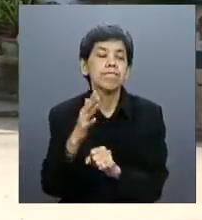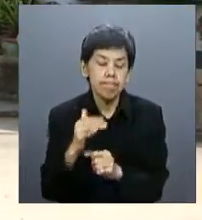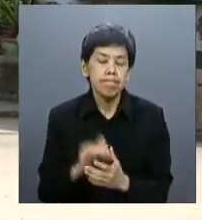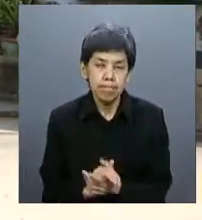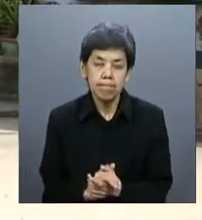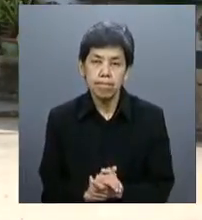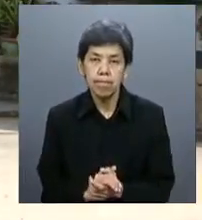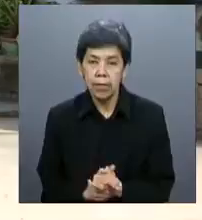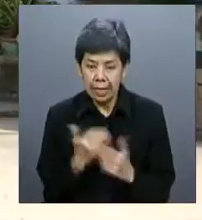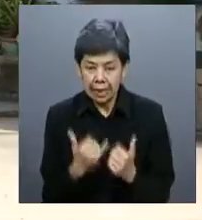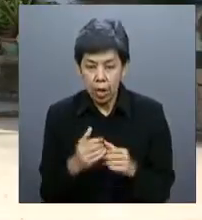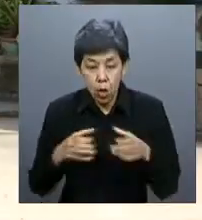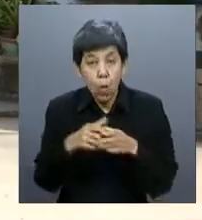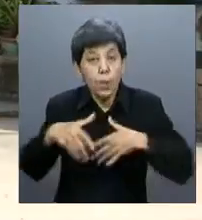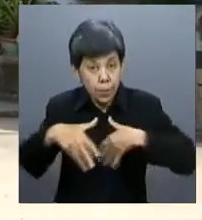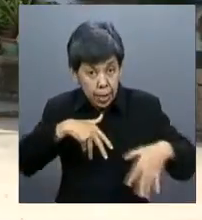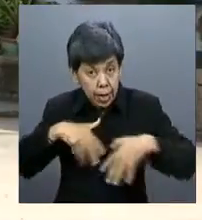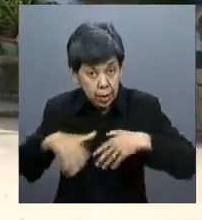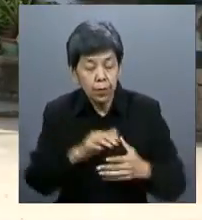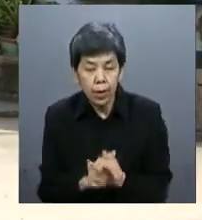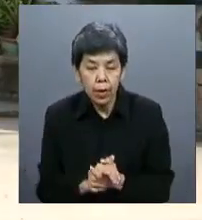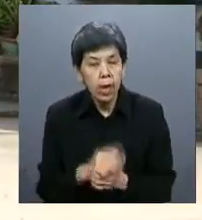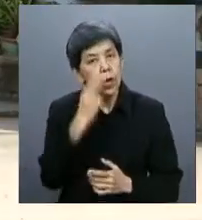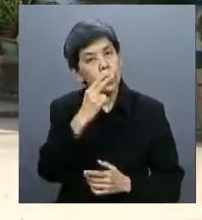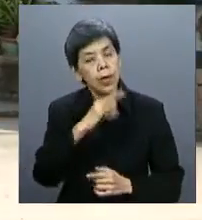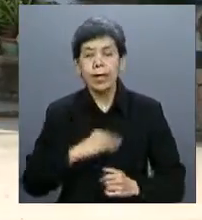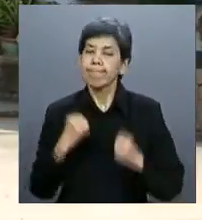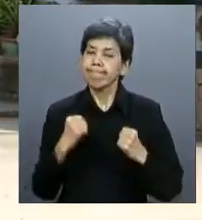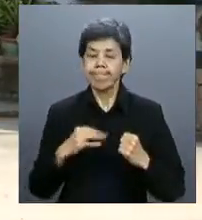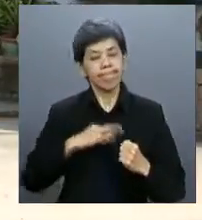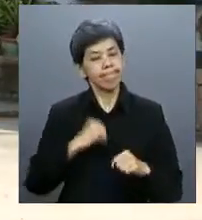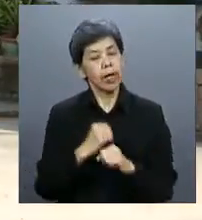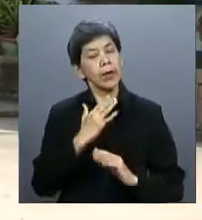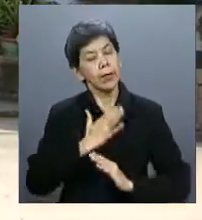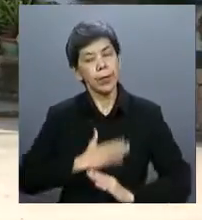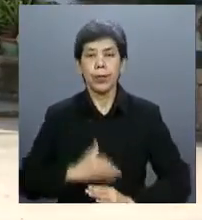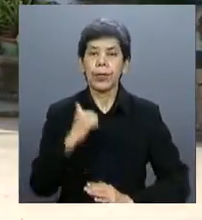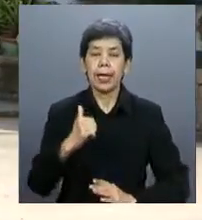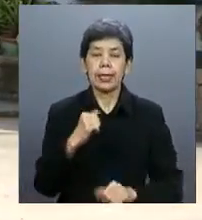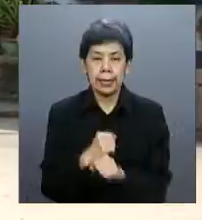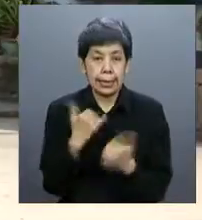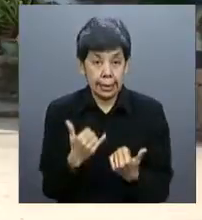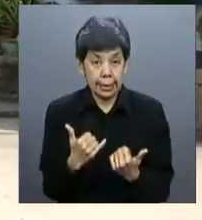คะซึ่งทำให้กลุ่มคนรักบ้านเกิดแสดงความดีใจและคลายความกังวลค่ะแล้วก็